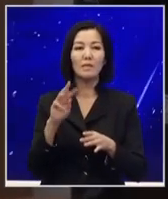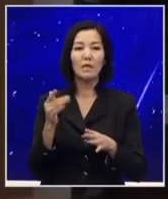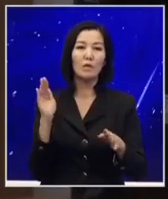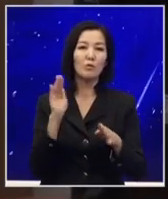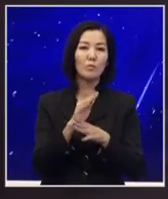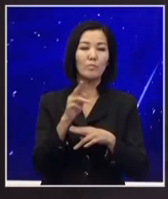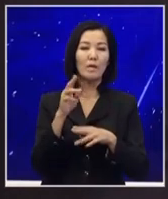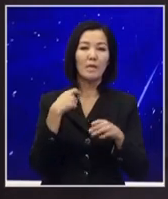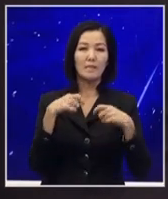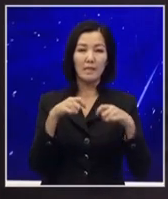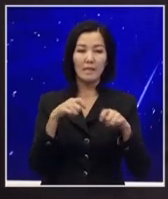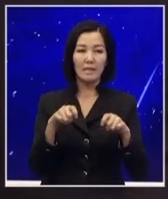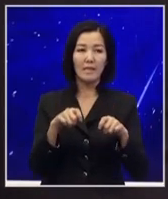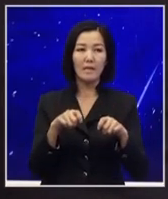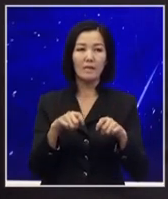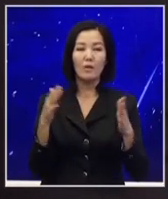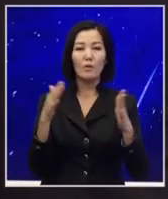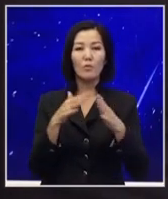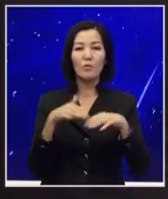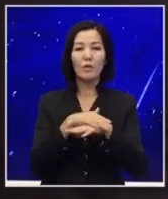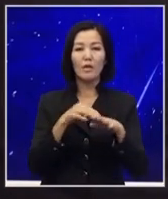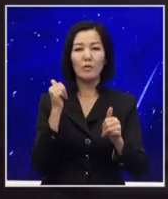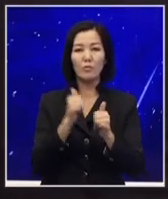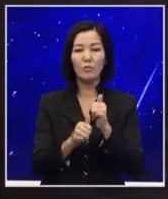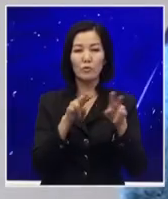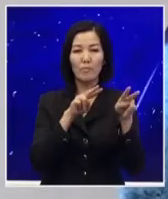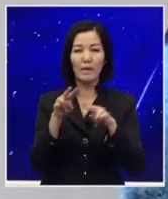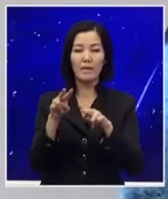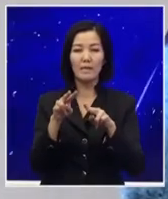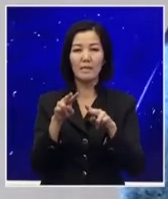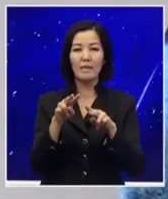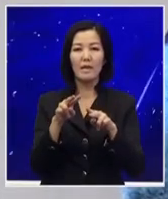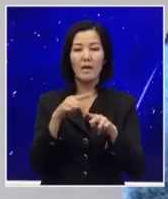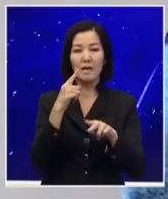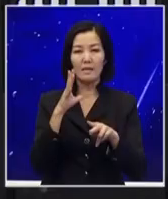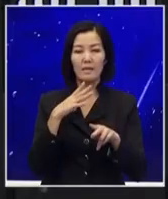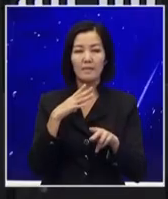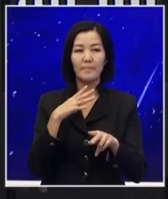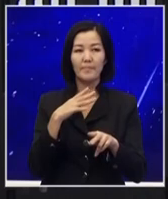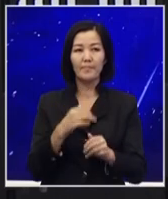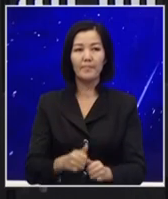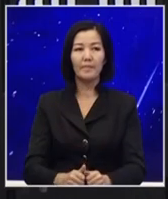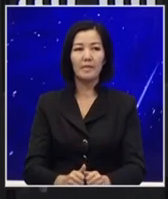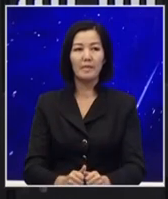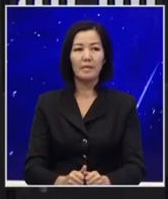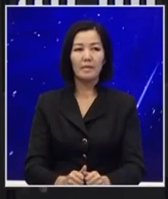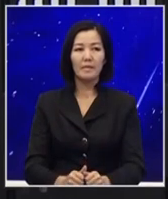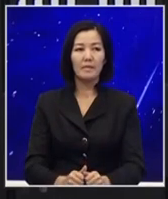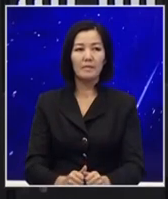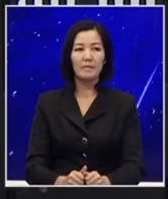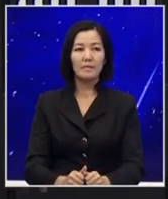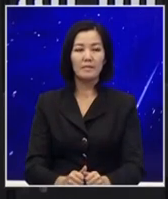қосып саудалайды. Шаһардағы үй нарығын күнделікті бақылайтын мамандар былай дейді. Первичный же рынок с этого